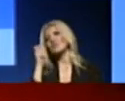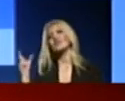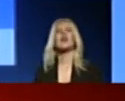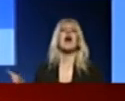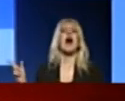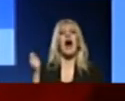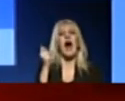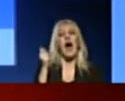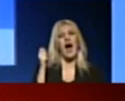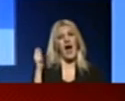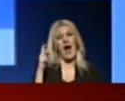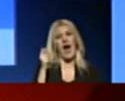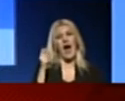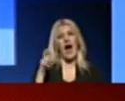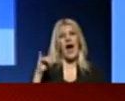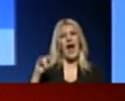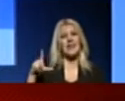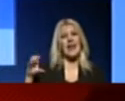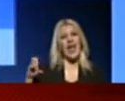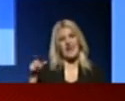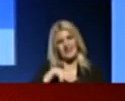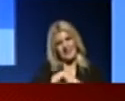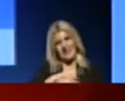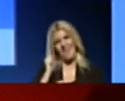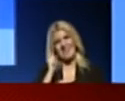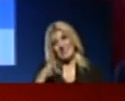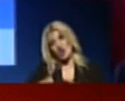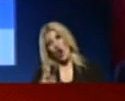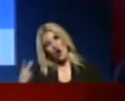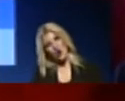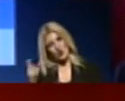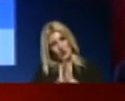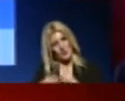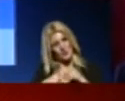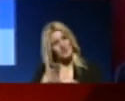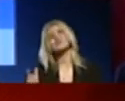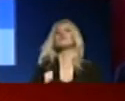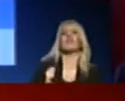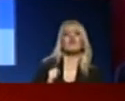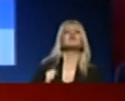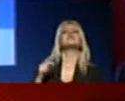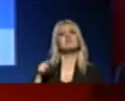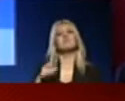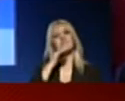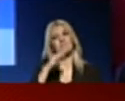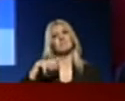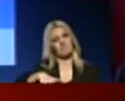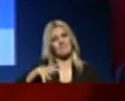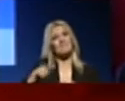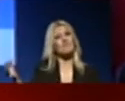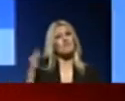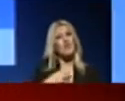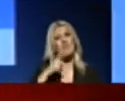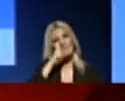αεροδρόμιο της Καλαμάτας οδηγείται μόνο του σε μια σύμβαση ΣΔΙΤ. Θα ολοκληρωθεί ο δρόμος εντός του χρονοδιαγράμματος, διότι όπως